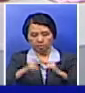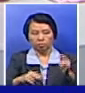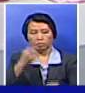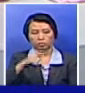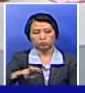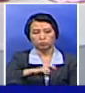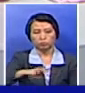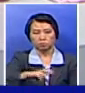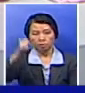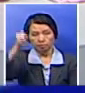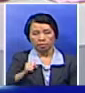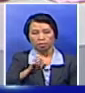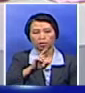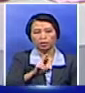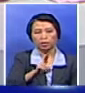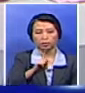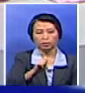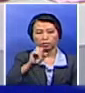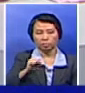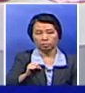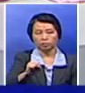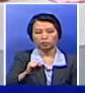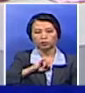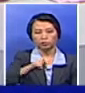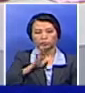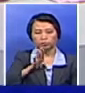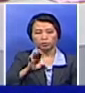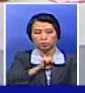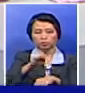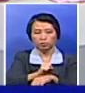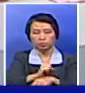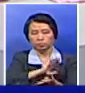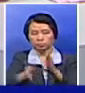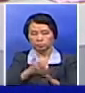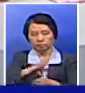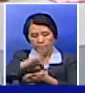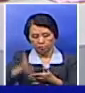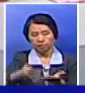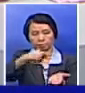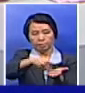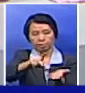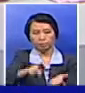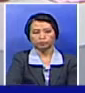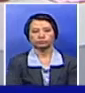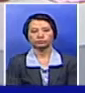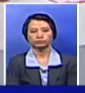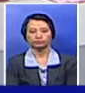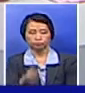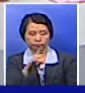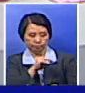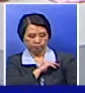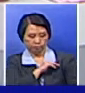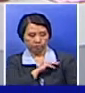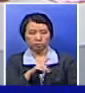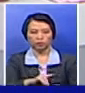sistem pengangkutan bas rapid transit RTS Johor Bahru Singapura selesai dibayar. Menteri di Jabatan Perdana Menteri Datuk Seri